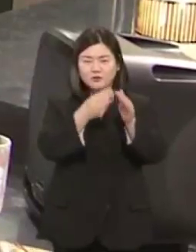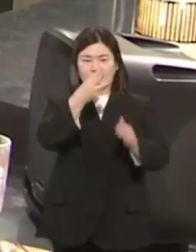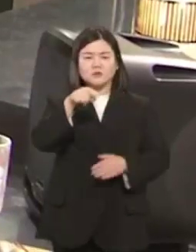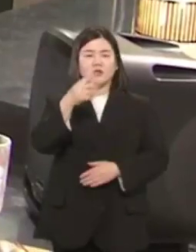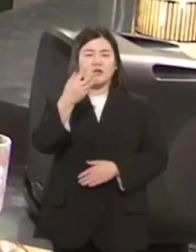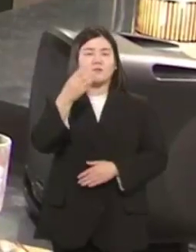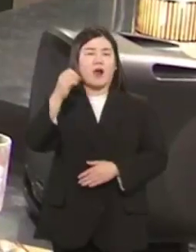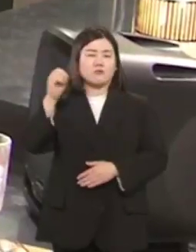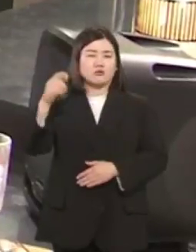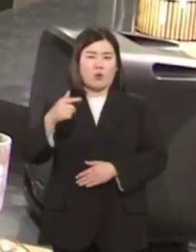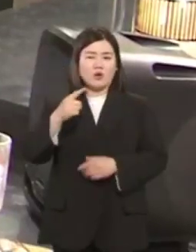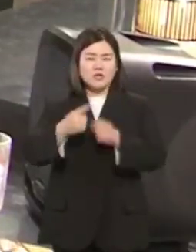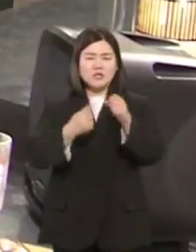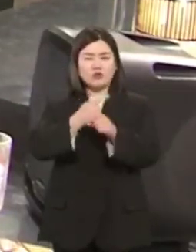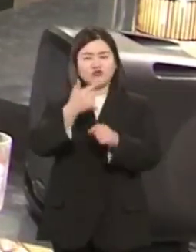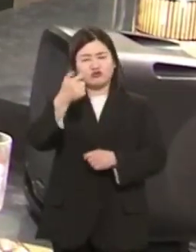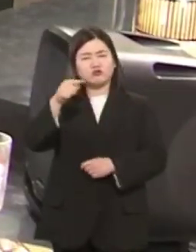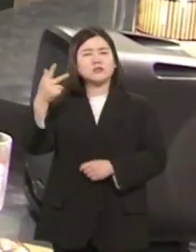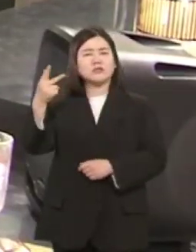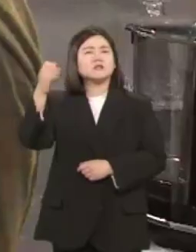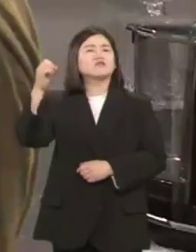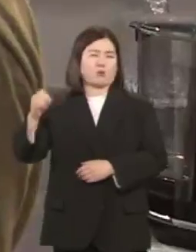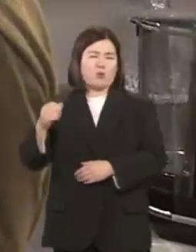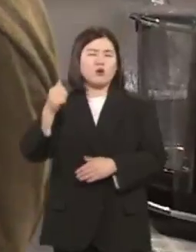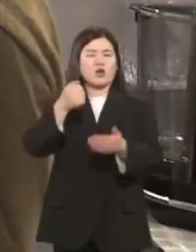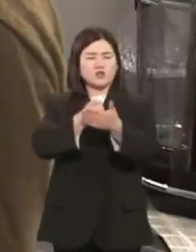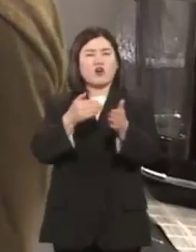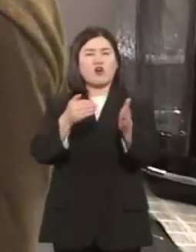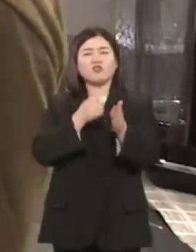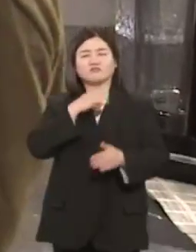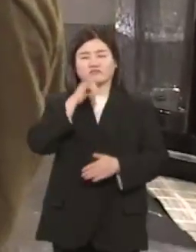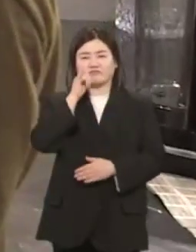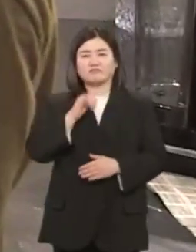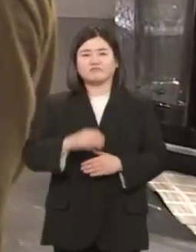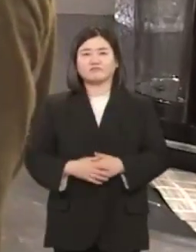3.18%를 더해 연 6에서 7%대로 결정된 바 있습니다